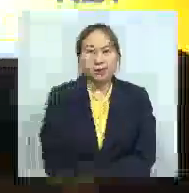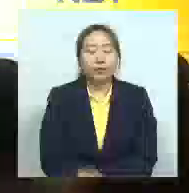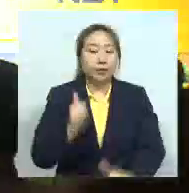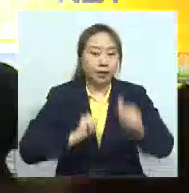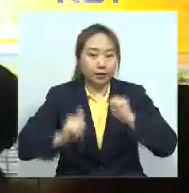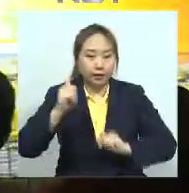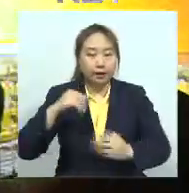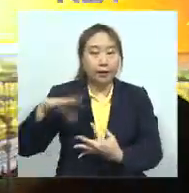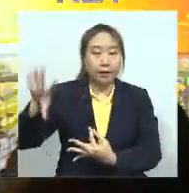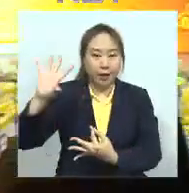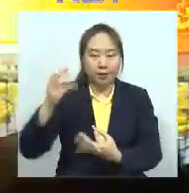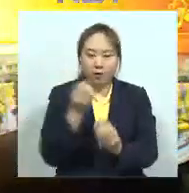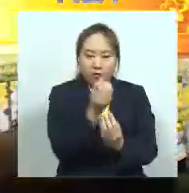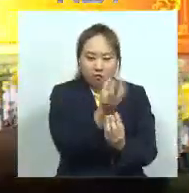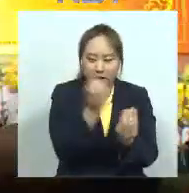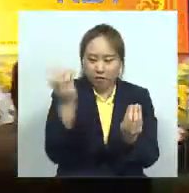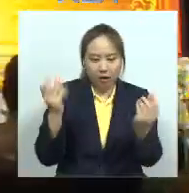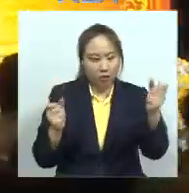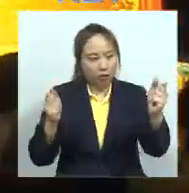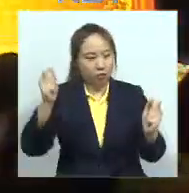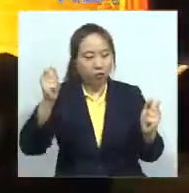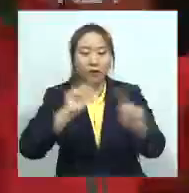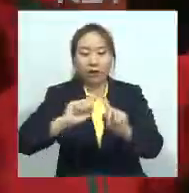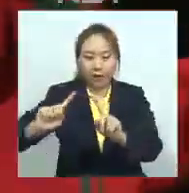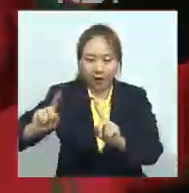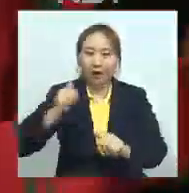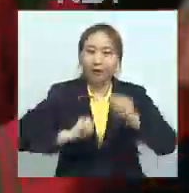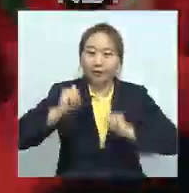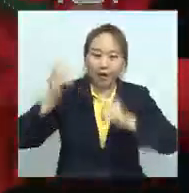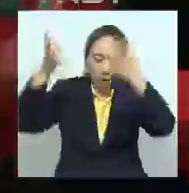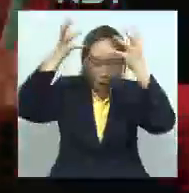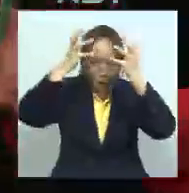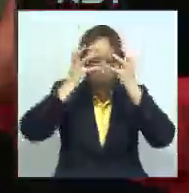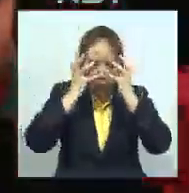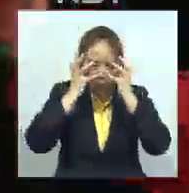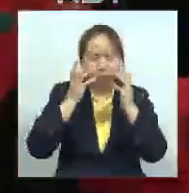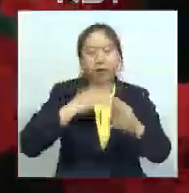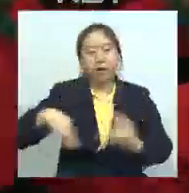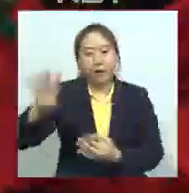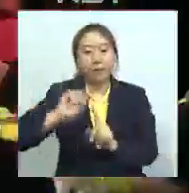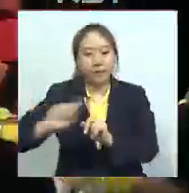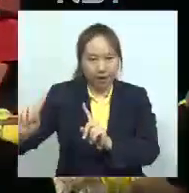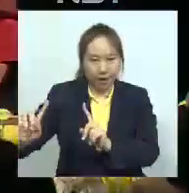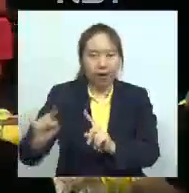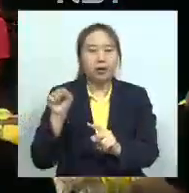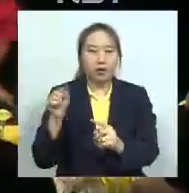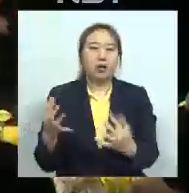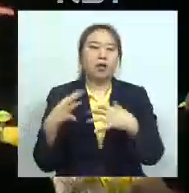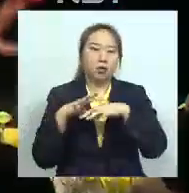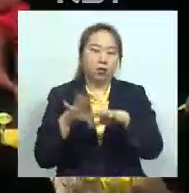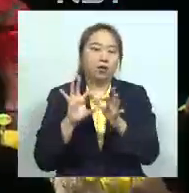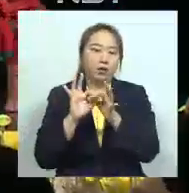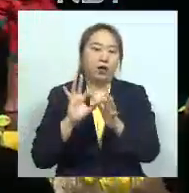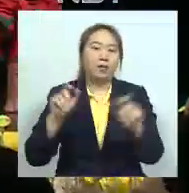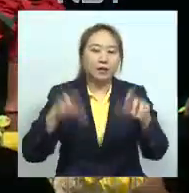การแสดงรำโคมถวายพระพรและการแสดงโขนเรื่องรามเกียรตินะครับชุดบารมีมิ่งฟ้ารามาวตารเป็นส่วนหนึ่งในงานมหรส